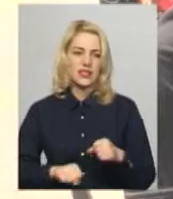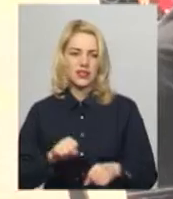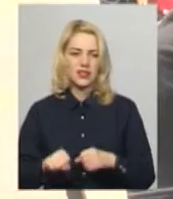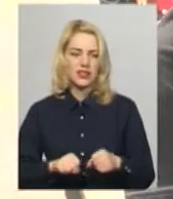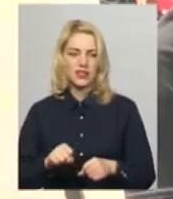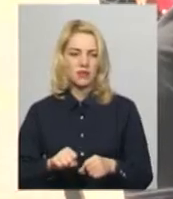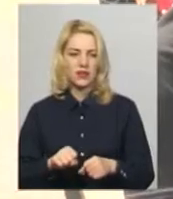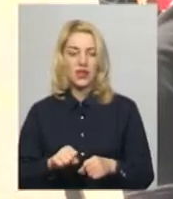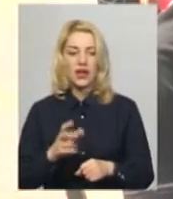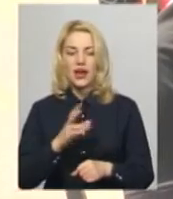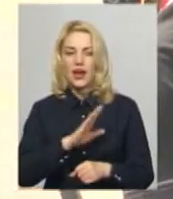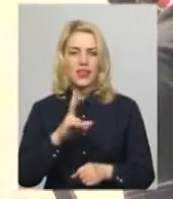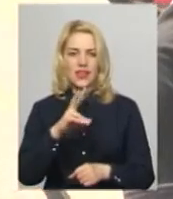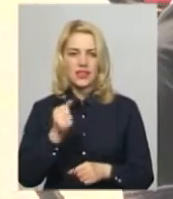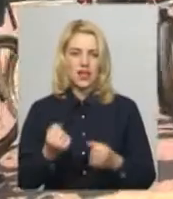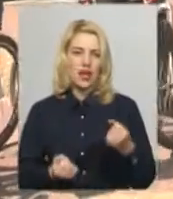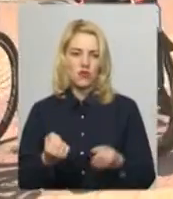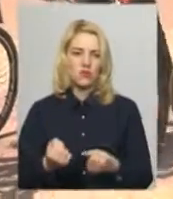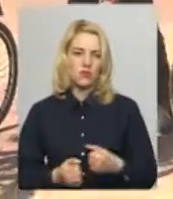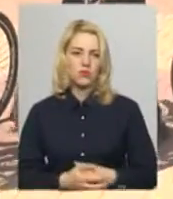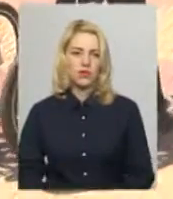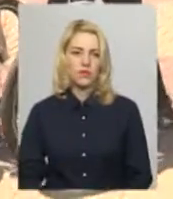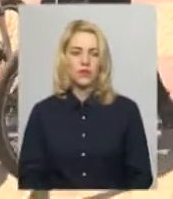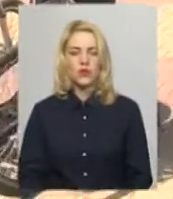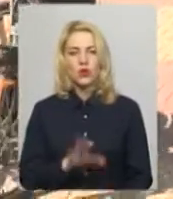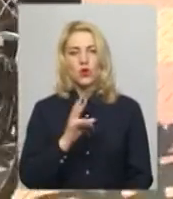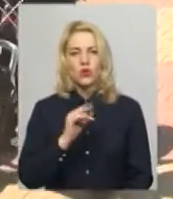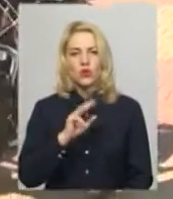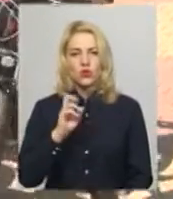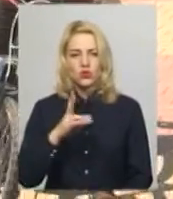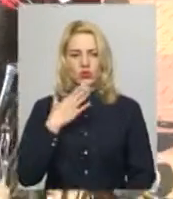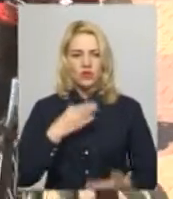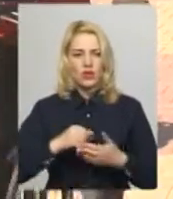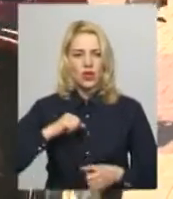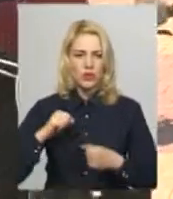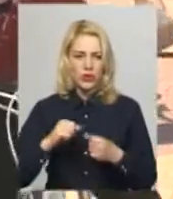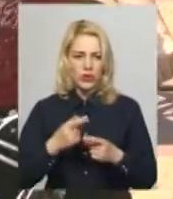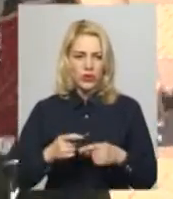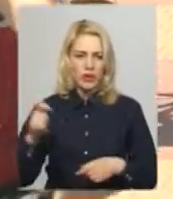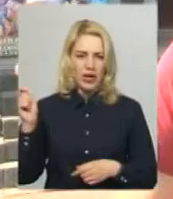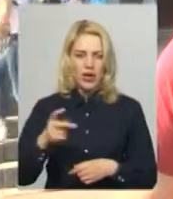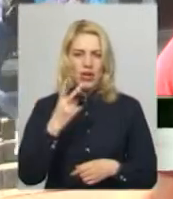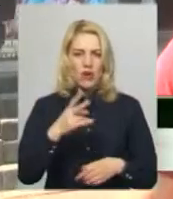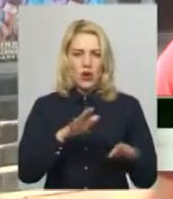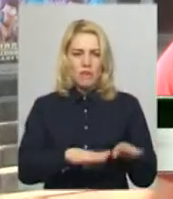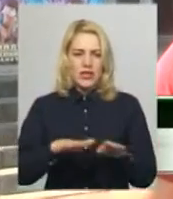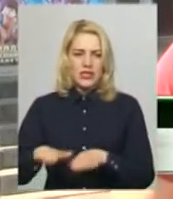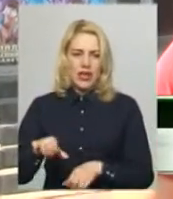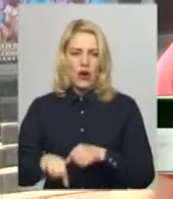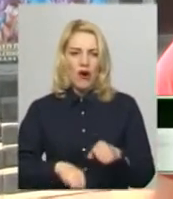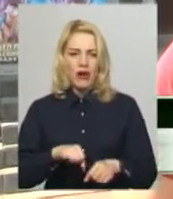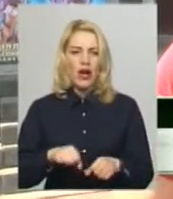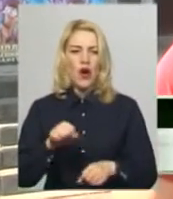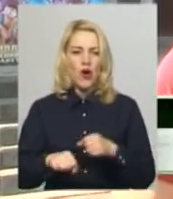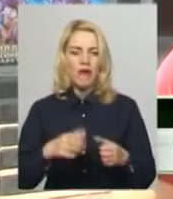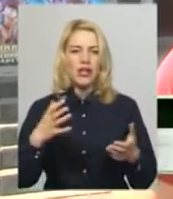за велосипедами, а не за автомобілями. Андрій Оніщук з подругою Катериною приїхали на Велодень на двомісному велосипеді. Ровер знайшов свого